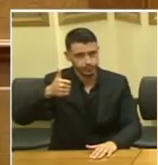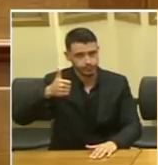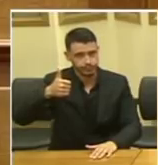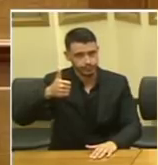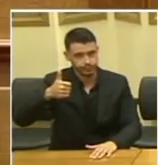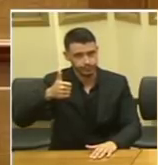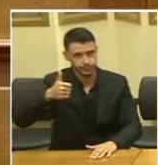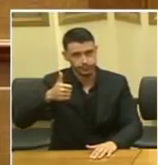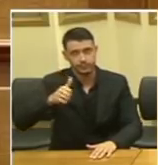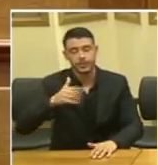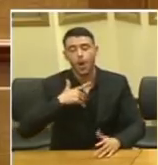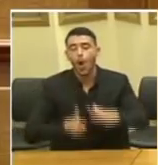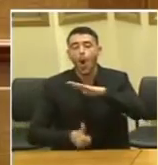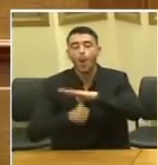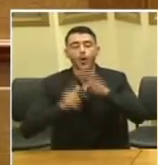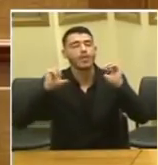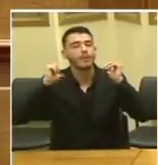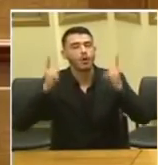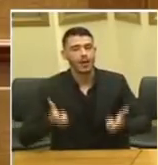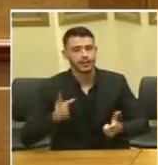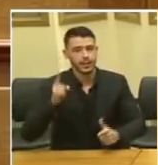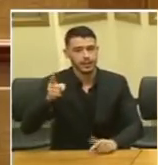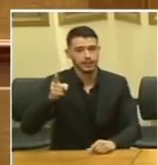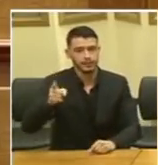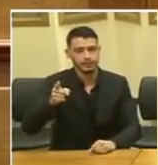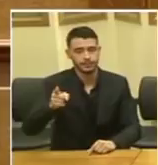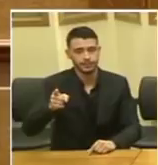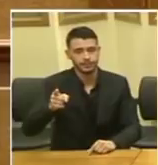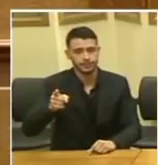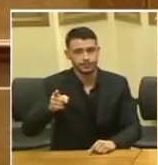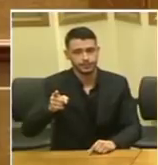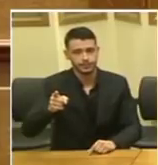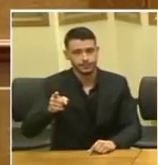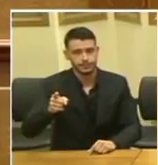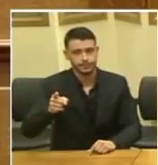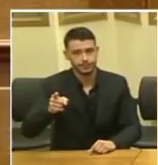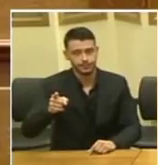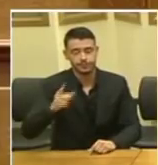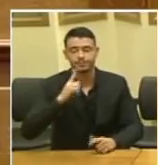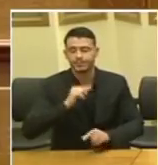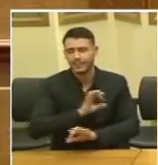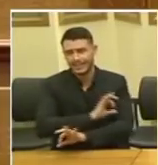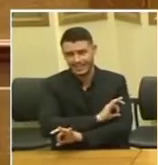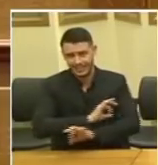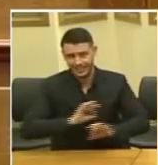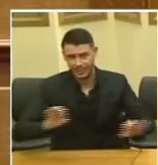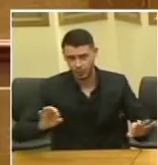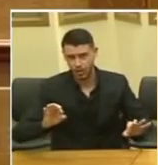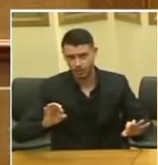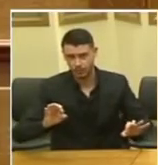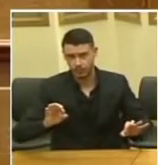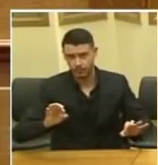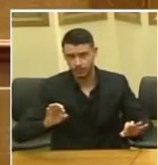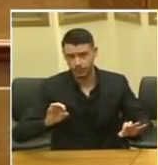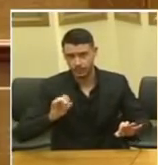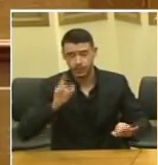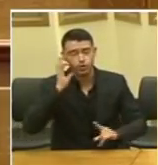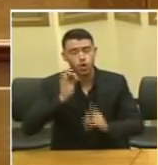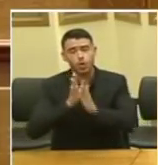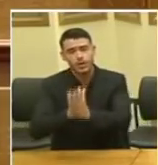διερευνητική κύκλη από τον πρόεδρο της Δημοκρατίας, όπου βλέπαμε τον κύριο Θεοδωράκη συνεχίζει να παρακαλά να γίνει μέλος της κυβέρνησης. Και